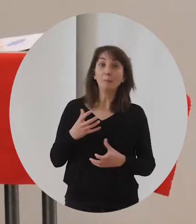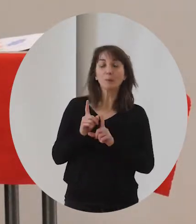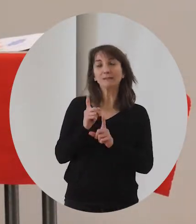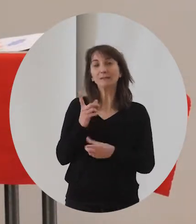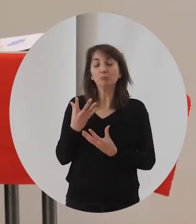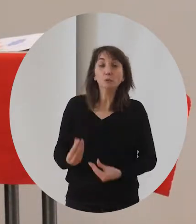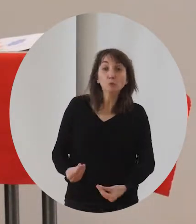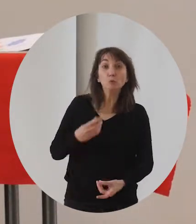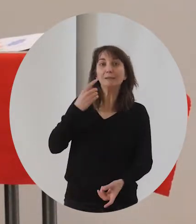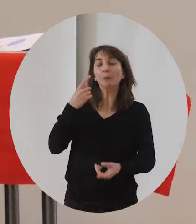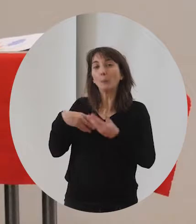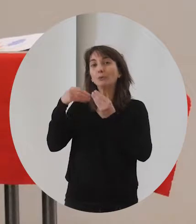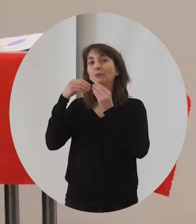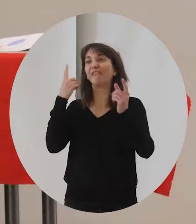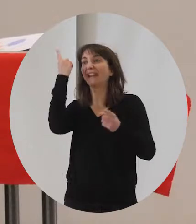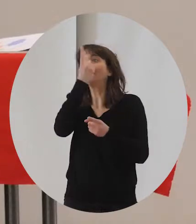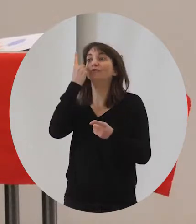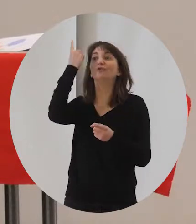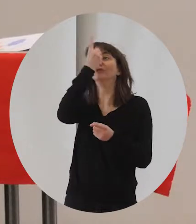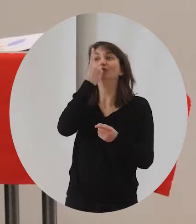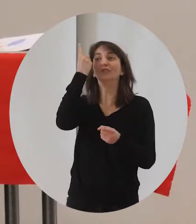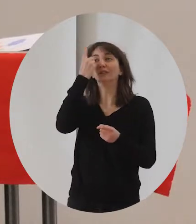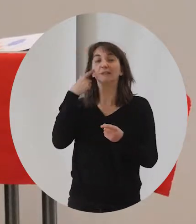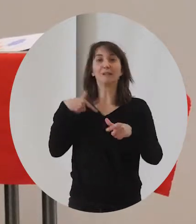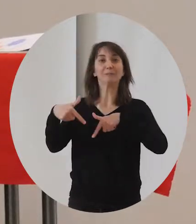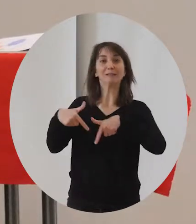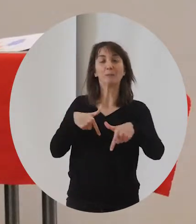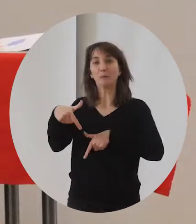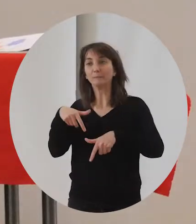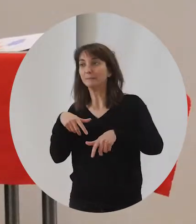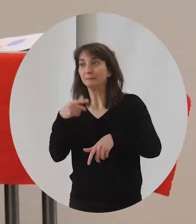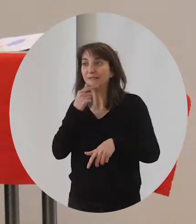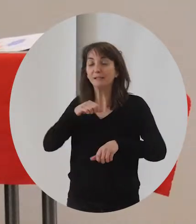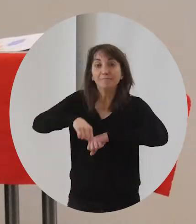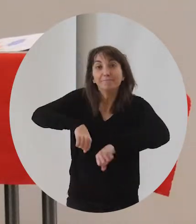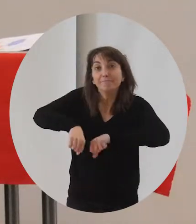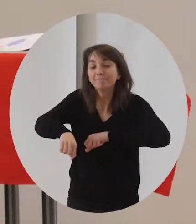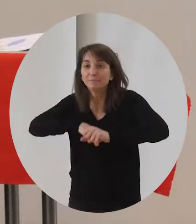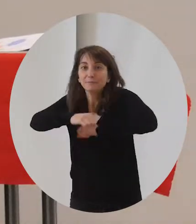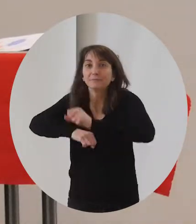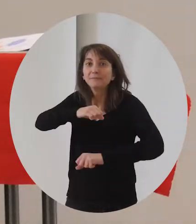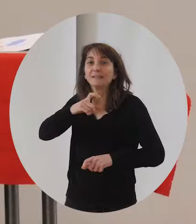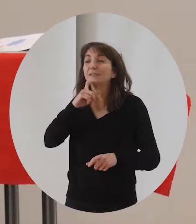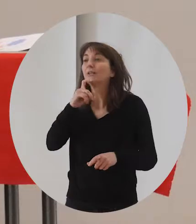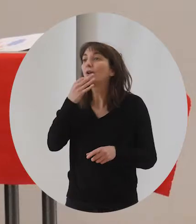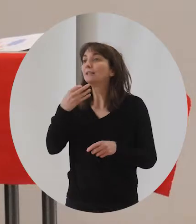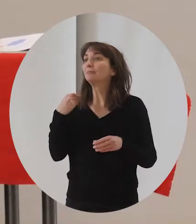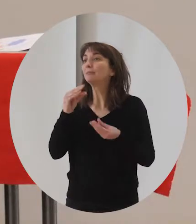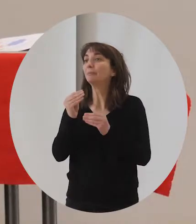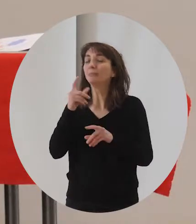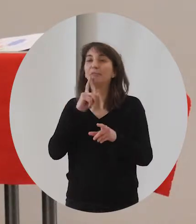les mouvements, ça facilite pas non plus les déplacements. Comme on l'a dit aussi tout à l'heure, le bébé, des fois, il préfère rester sur le dos.